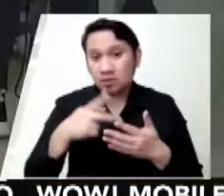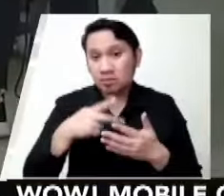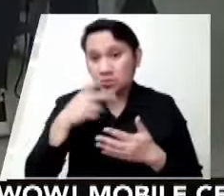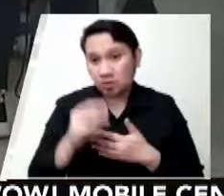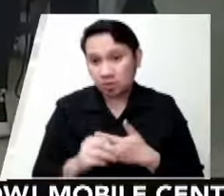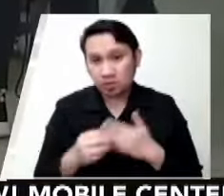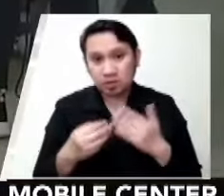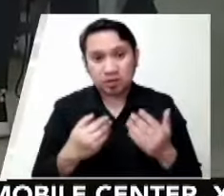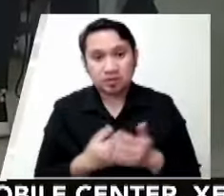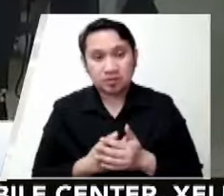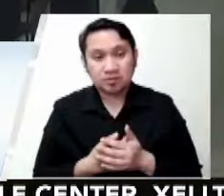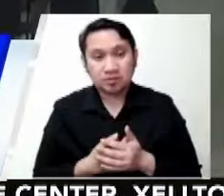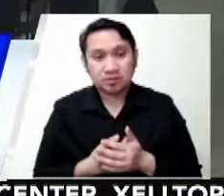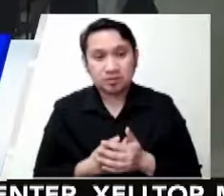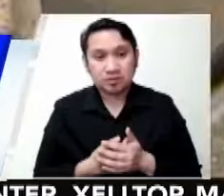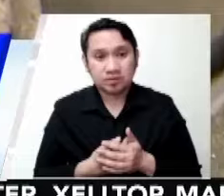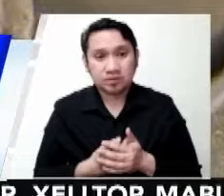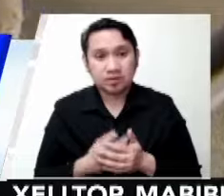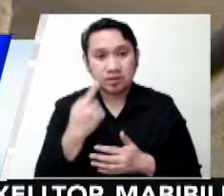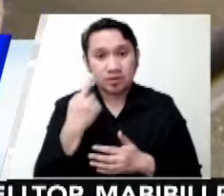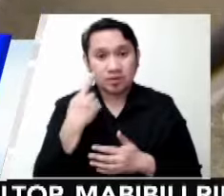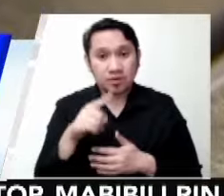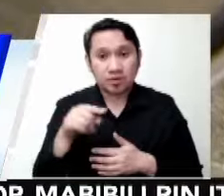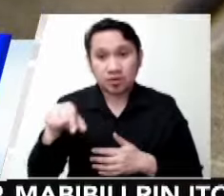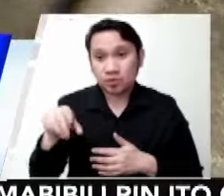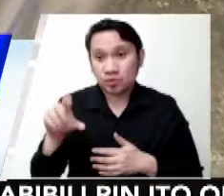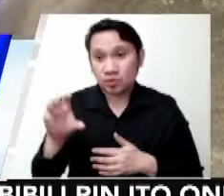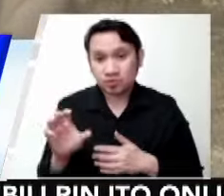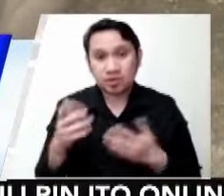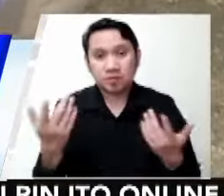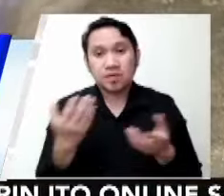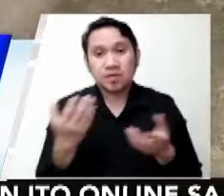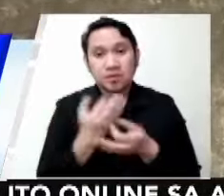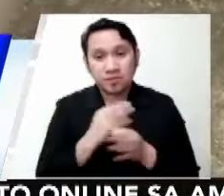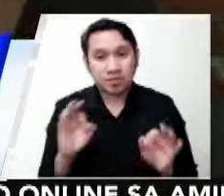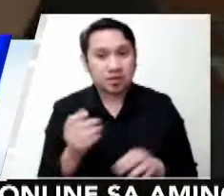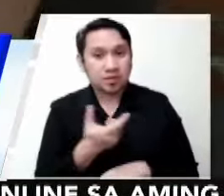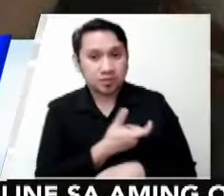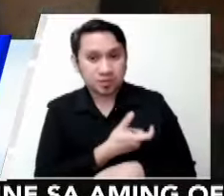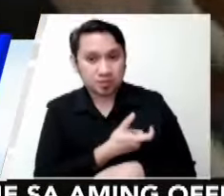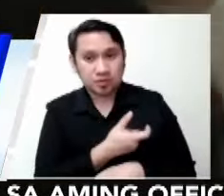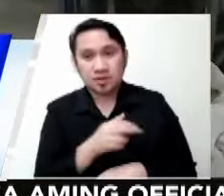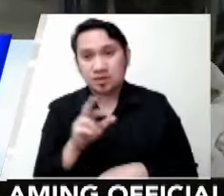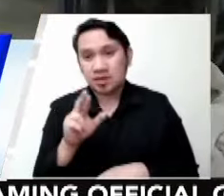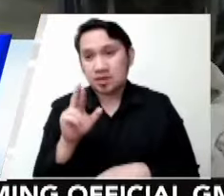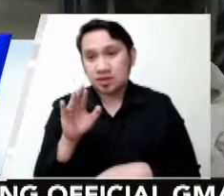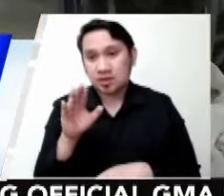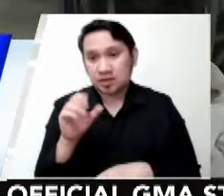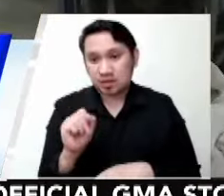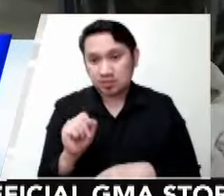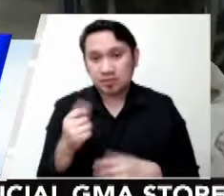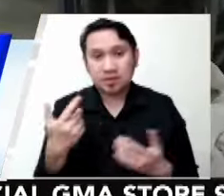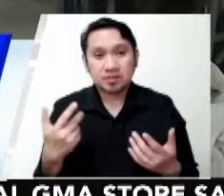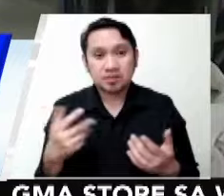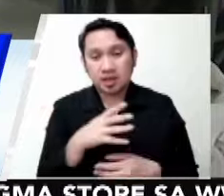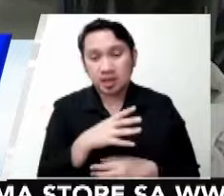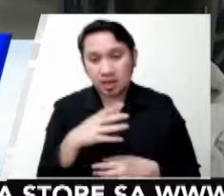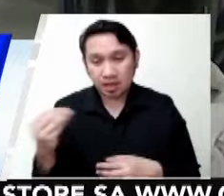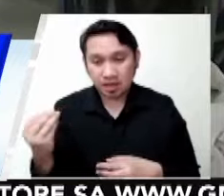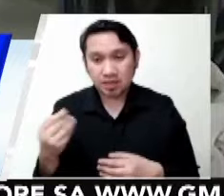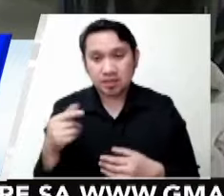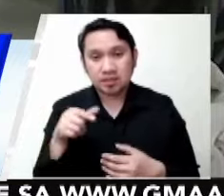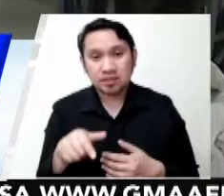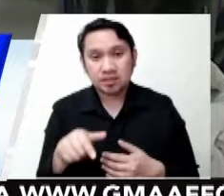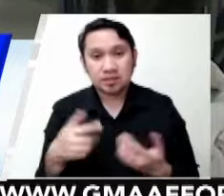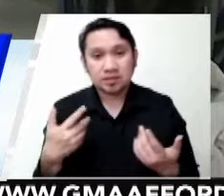85th founding anniversary ng Quezon City ang libreng pagbabakuna kontra rabies, pagpapakapon, at pagpapalagay ng microchip sa